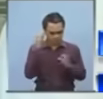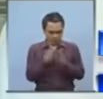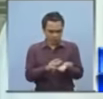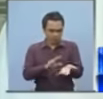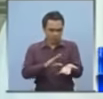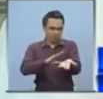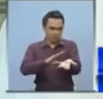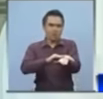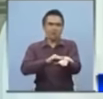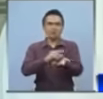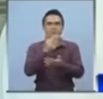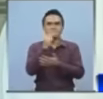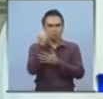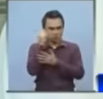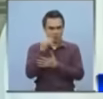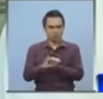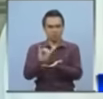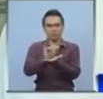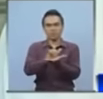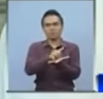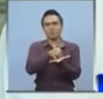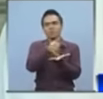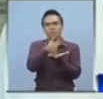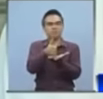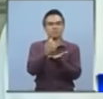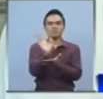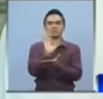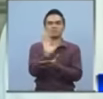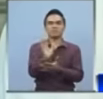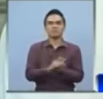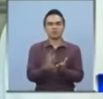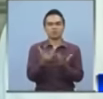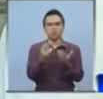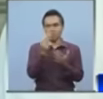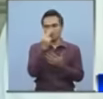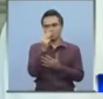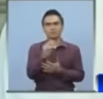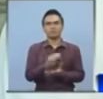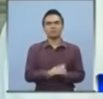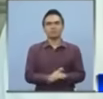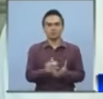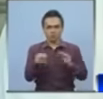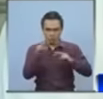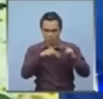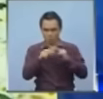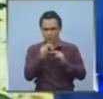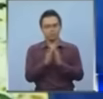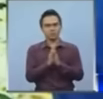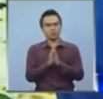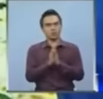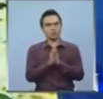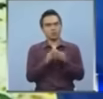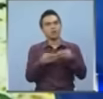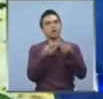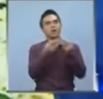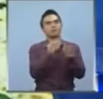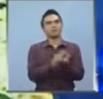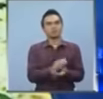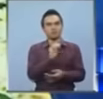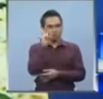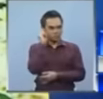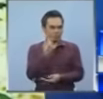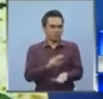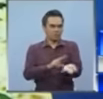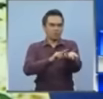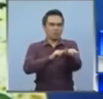เงี้ยแต่ไม่ไม่ได้อุ้มขึ้นนั่งหรอกไม่มีก็รออยู่แล้วก็รอเฝ้าสวดมนต์สวดพรให้แ่ที่ประจรอ่อน